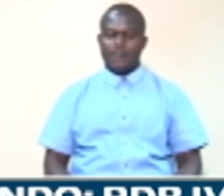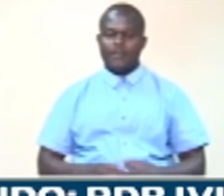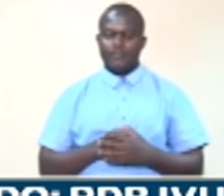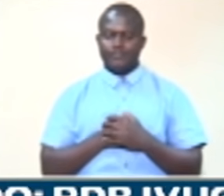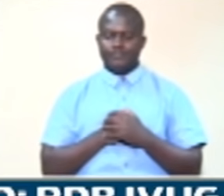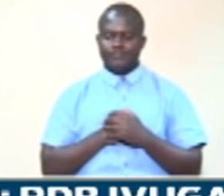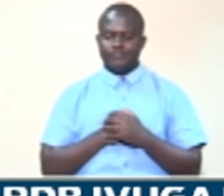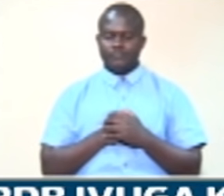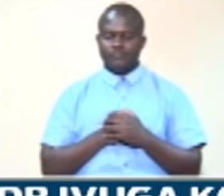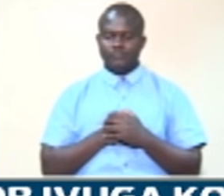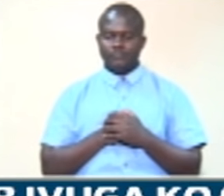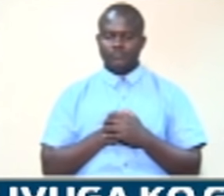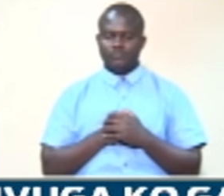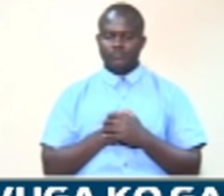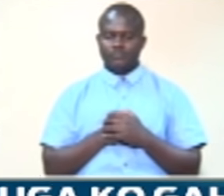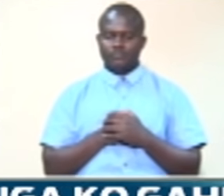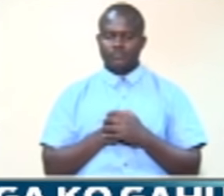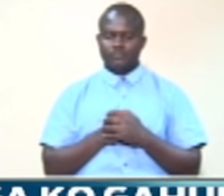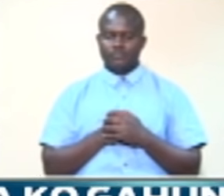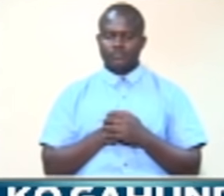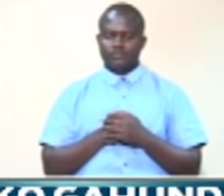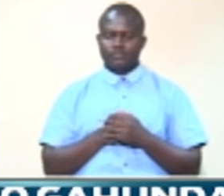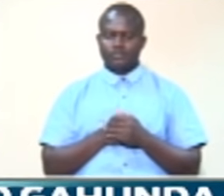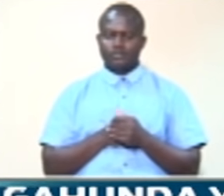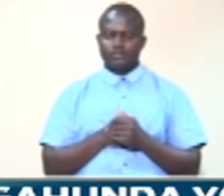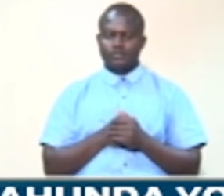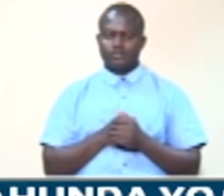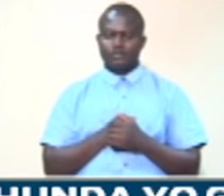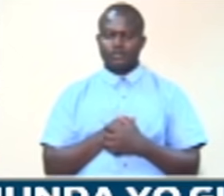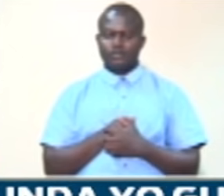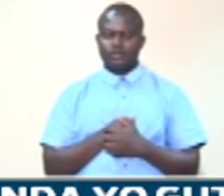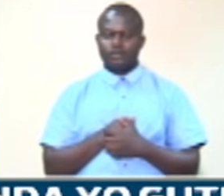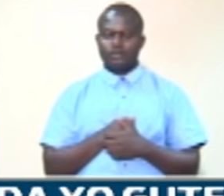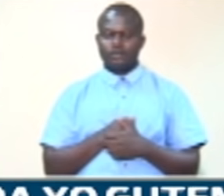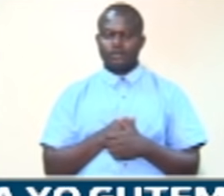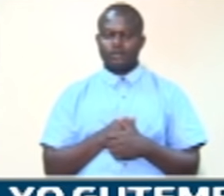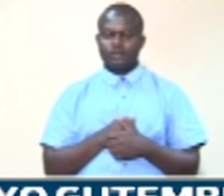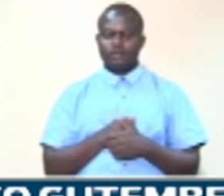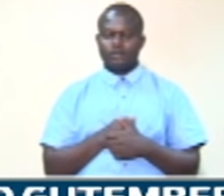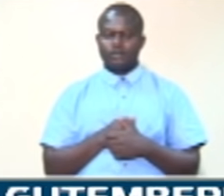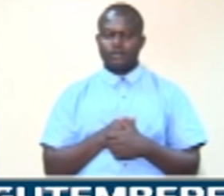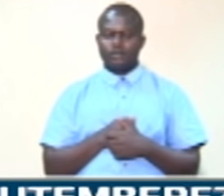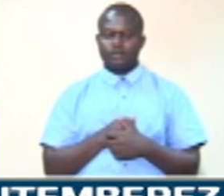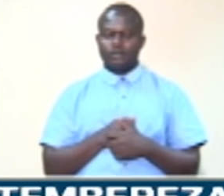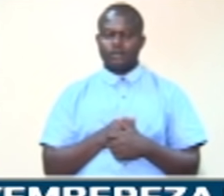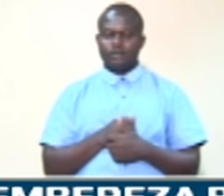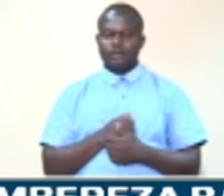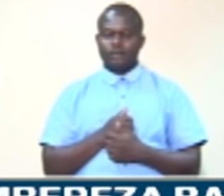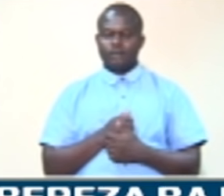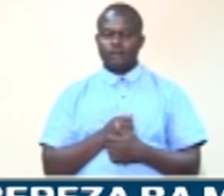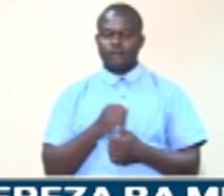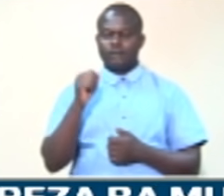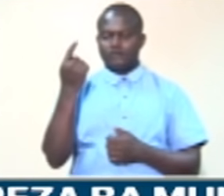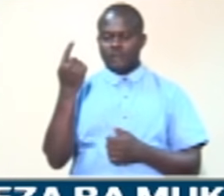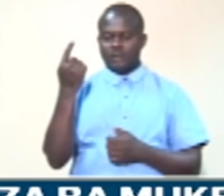First leadership has to be understood in terms of relationship between leaders and citizens Mbere na